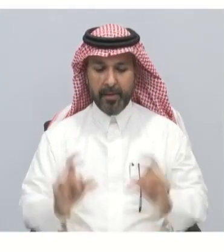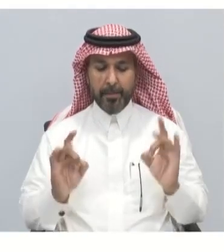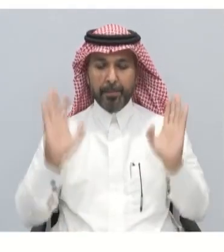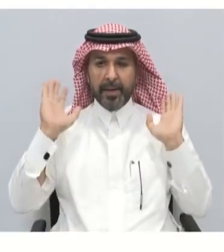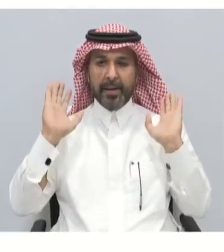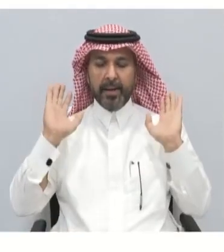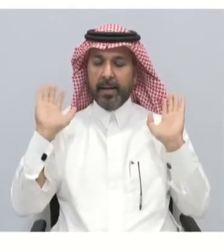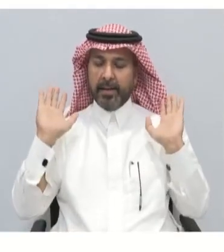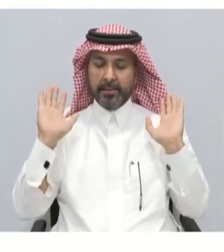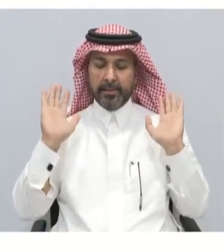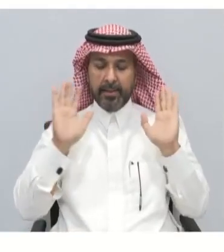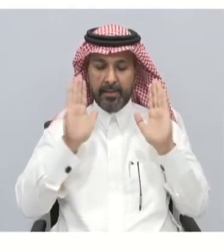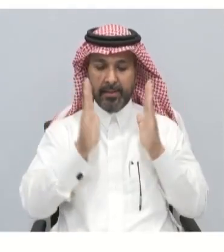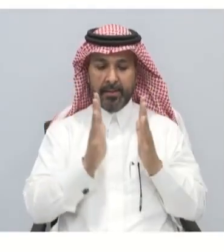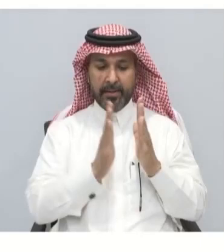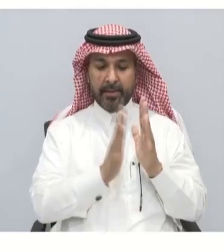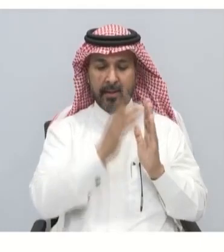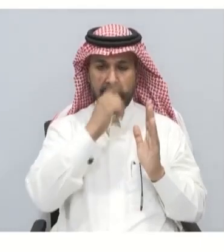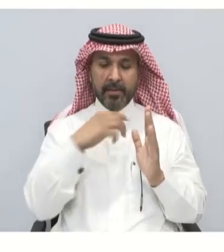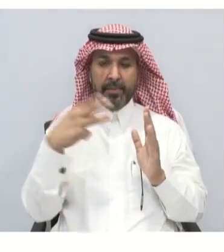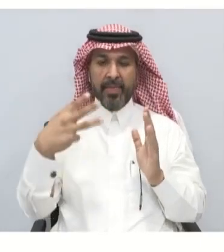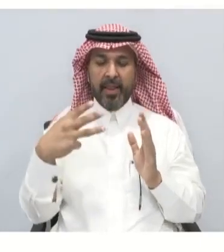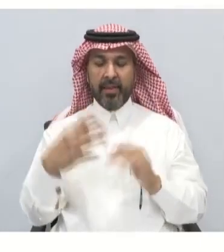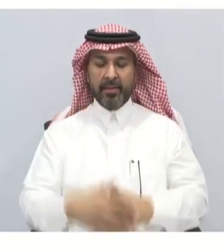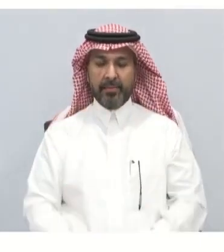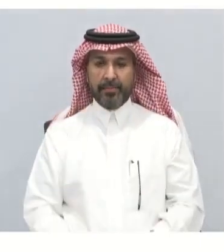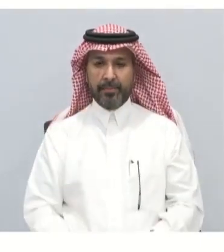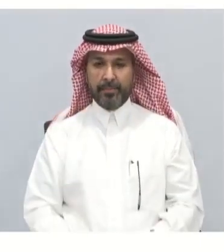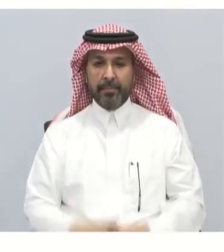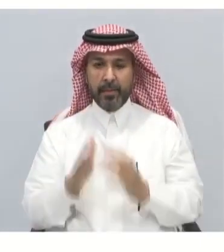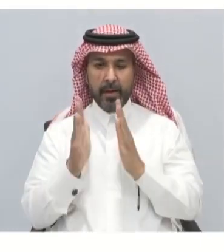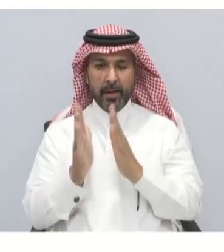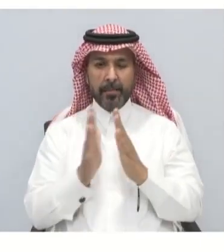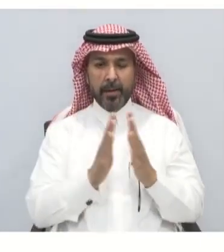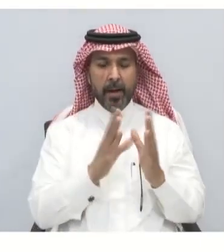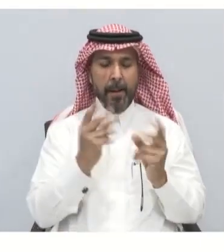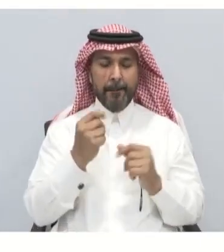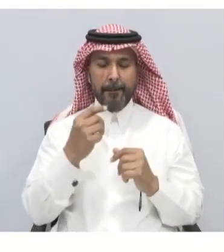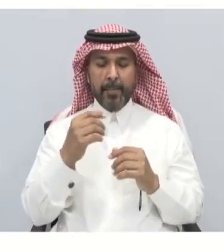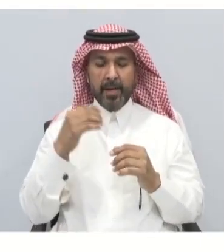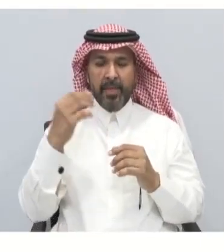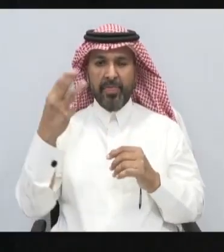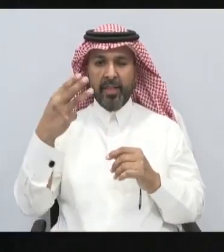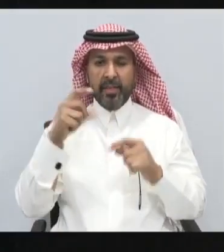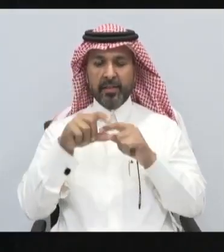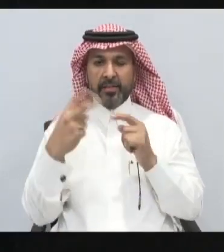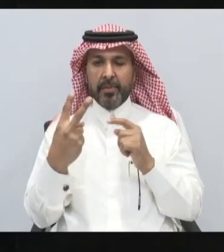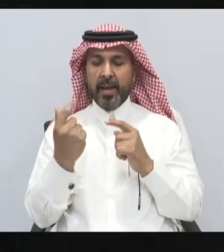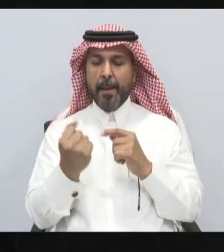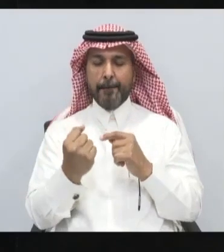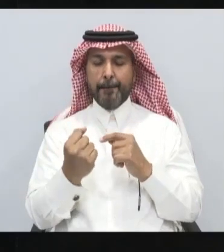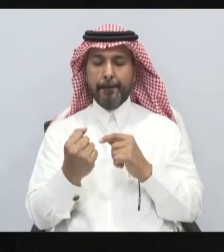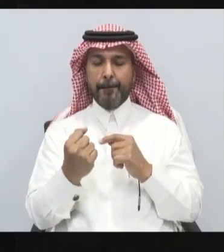طيب اذا كم الناتج عندي راح يكون 30 طيب 30 شخصا هذولي راح ينقسمون على اثين